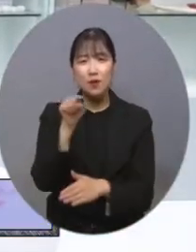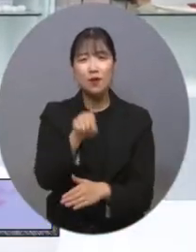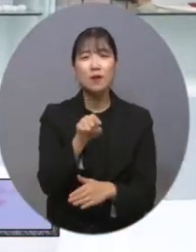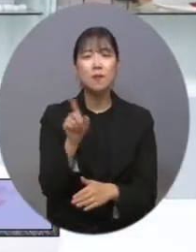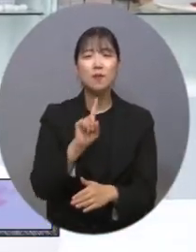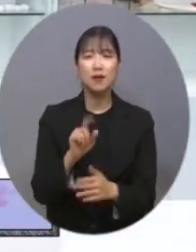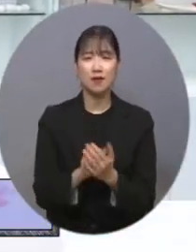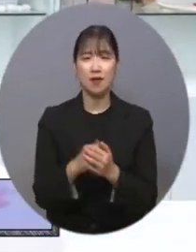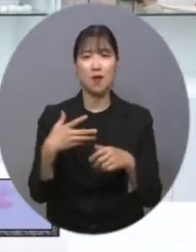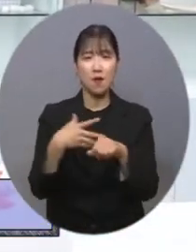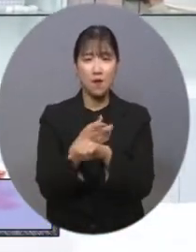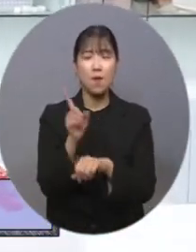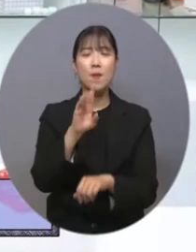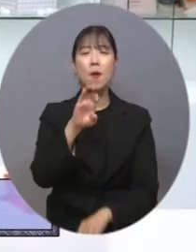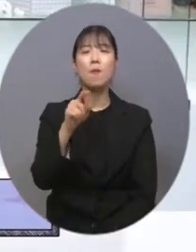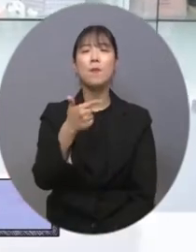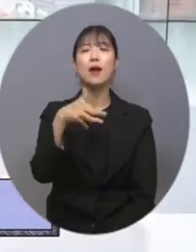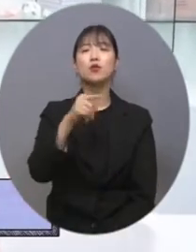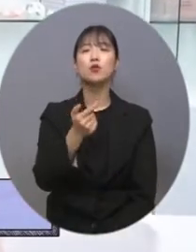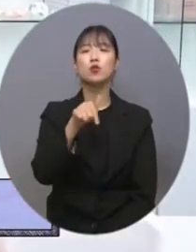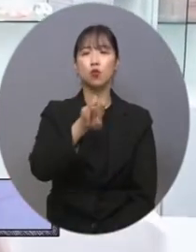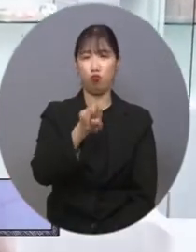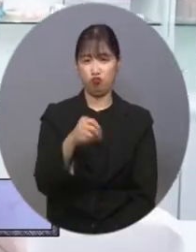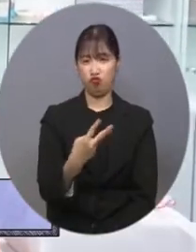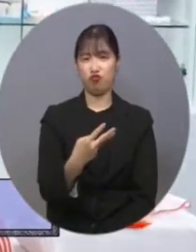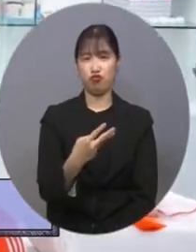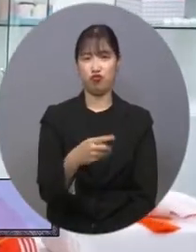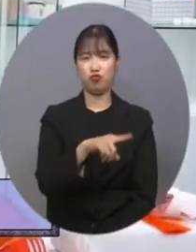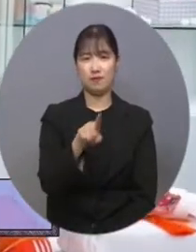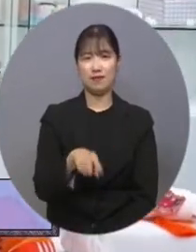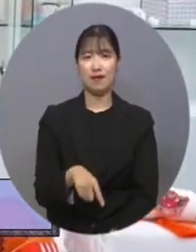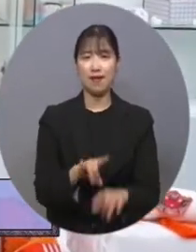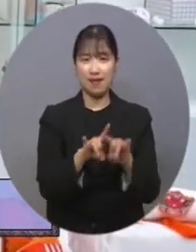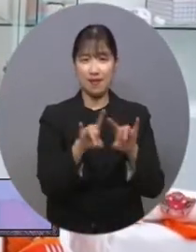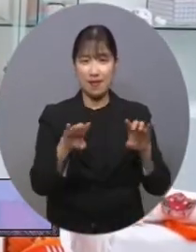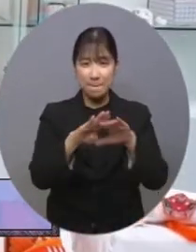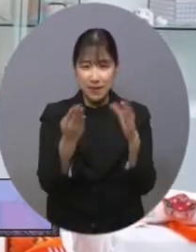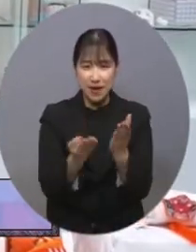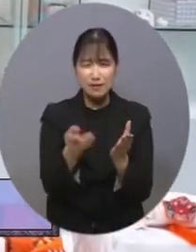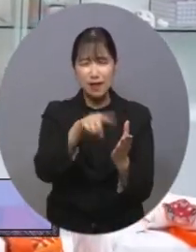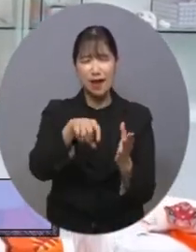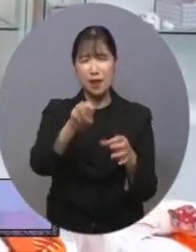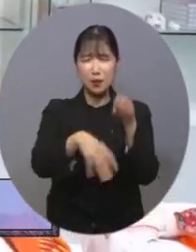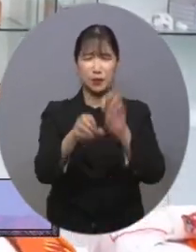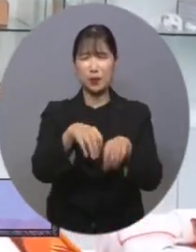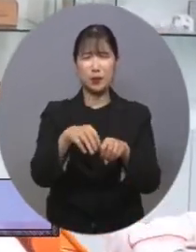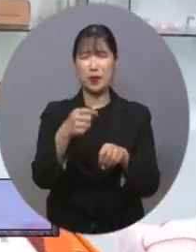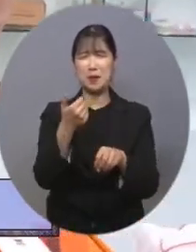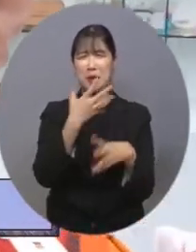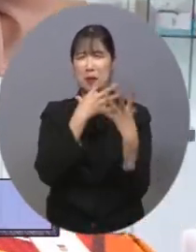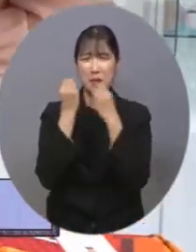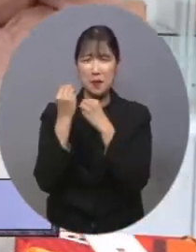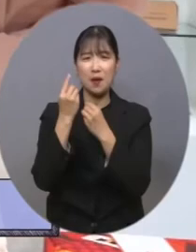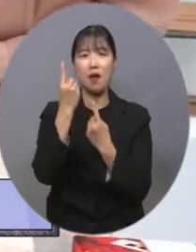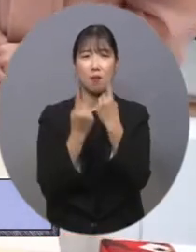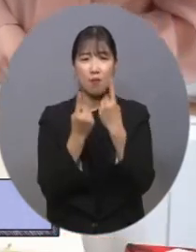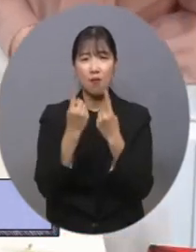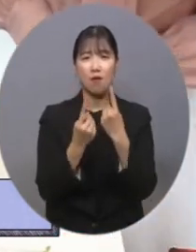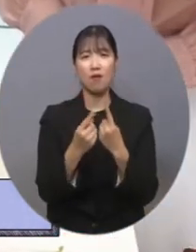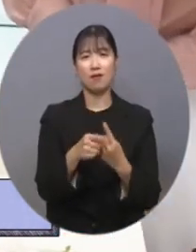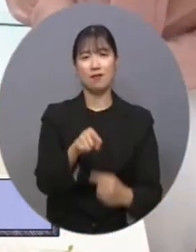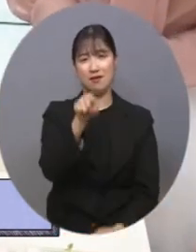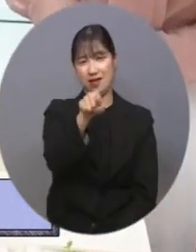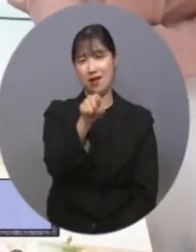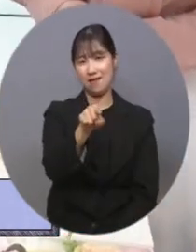그다음에는 이제 그 외에도 저희들 판촉물 같은 것들이 네. 한 개씩 그냥 박스 안에 있으면은 지저분해 보이니까 뭐 이렇게 싸기도